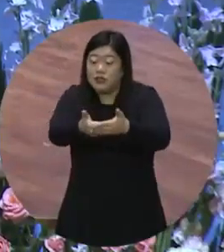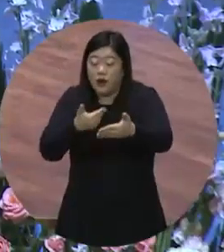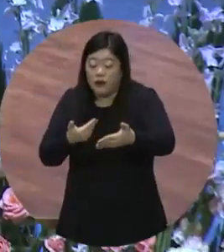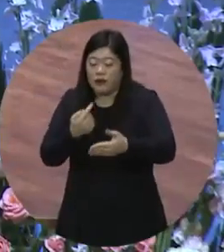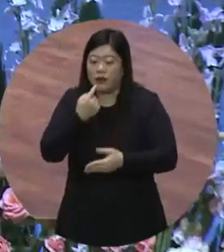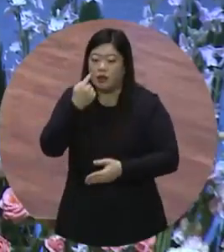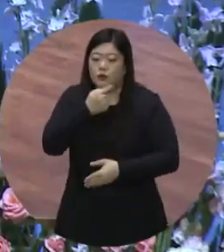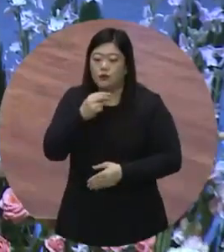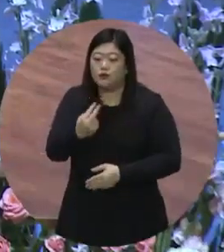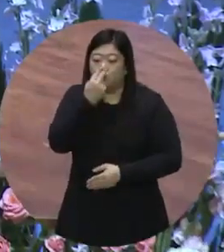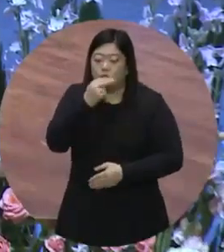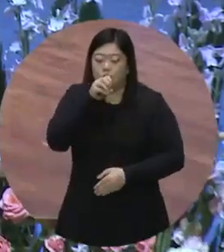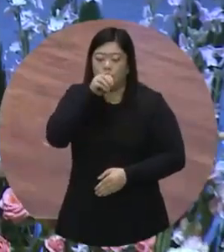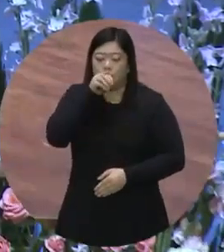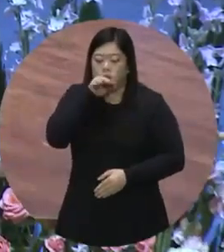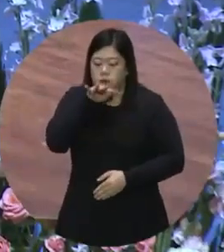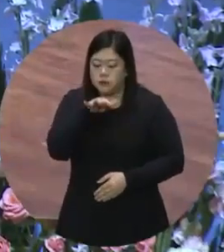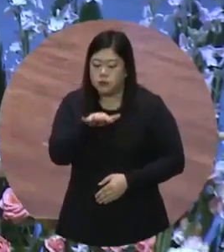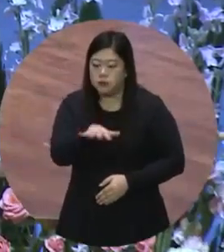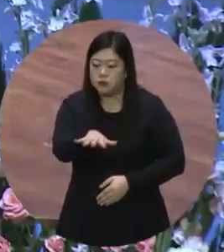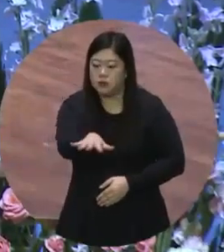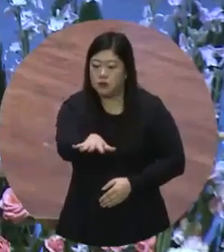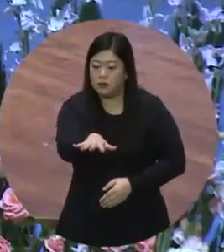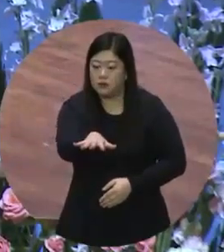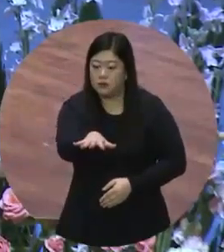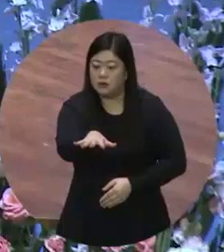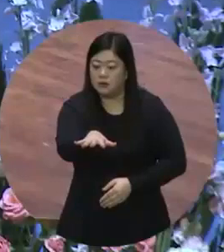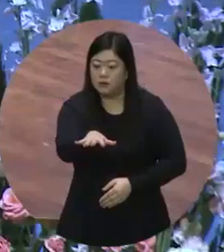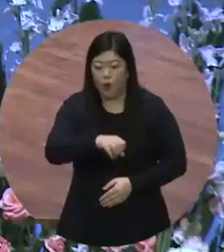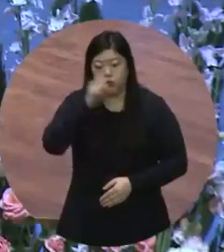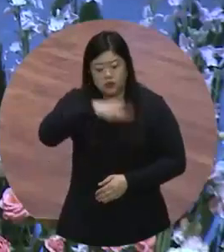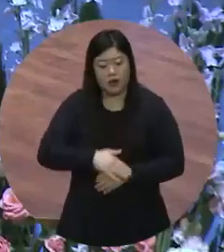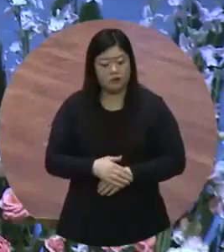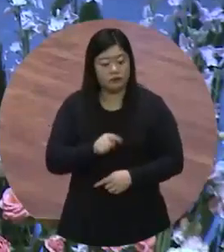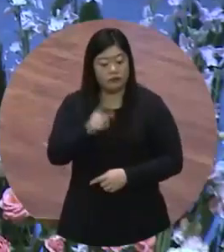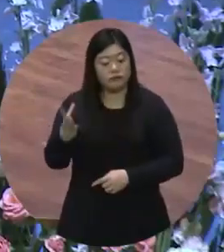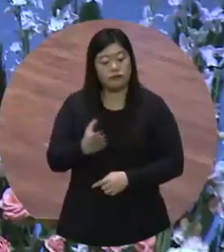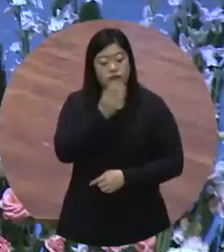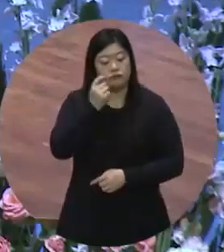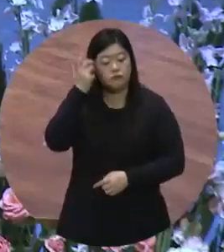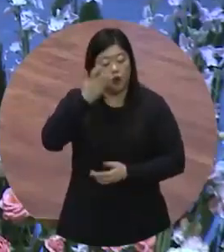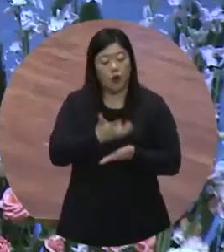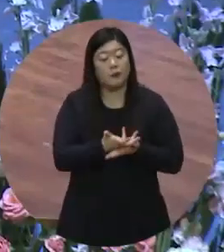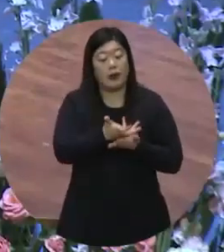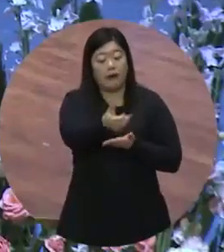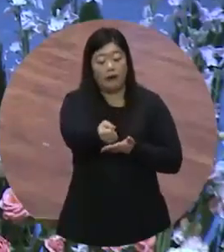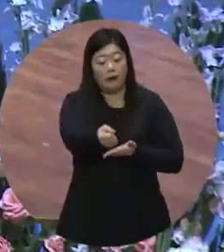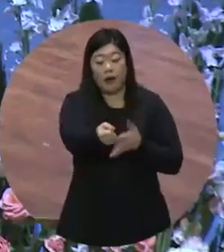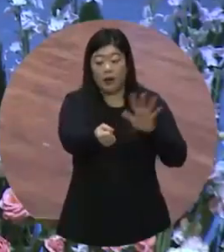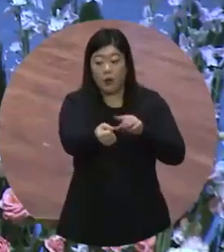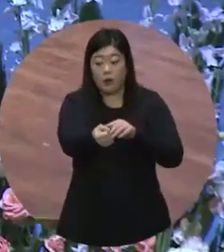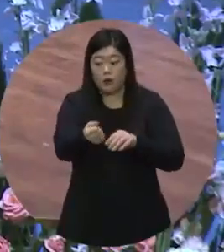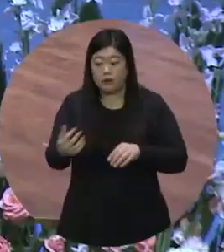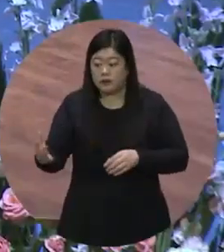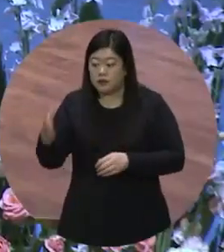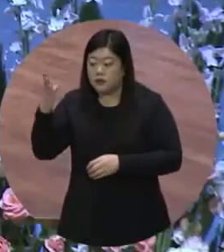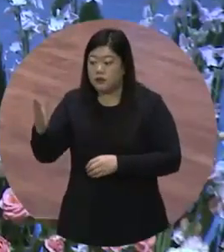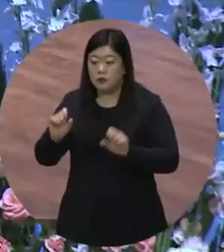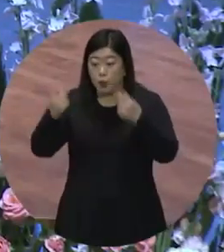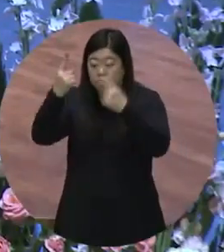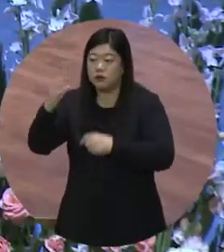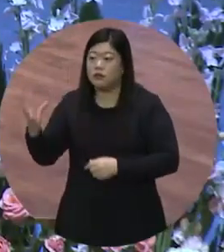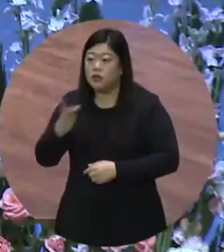그렇게 말. 숨을 내쉬며. 왜 이 말씀 하셨어요? 그냥 성령 받아라 하면 될 텐데. 숨을 내쉬면서 성령 받아라.